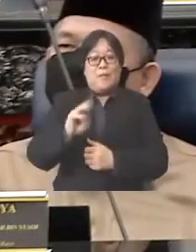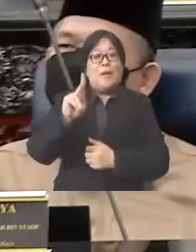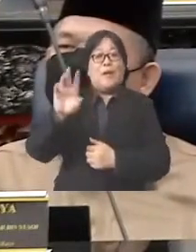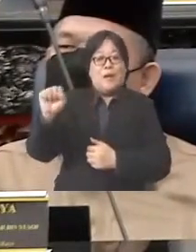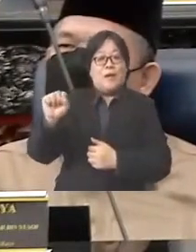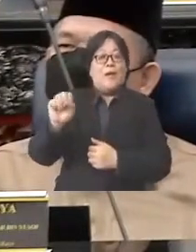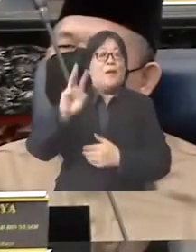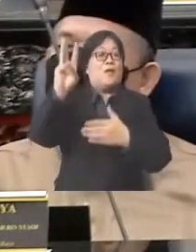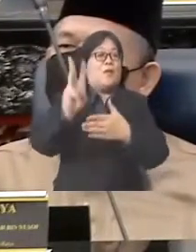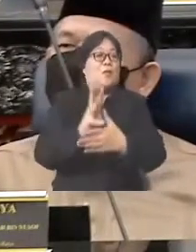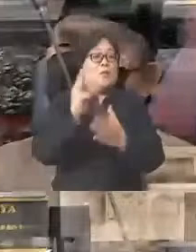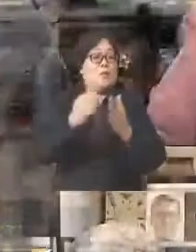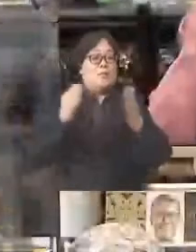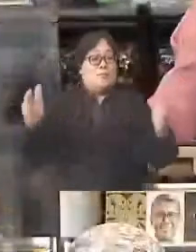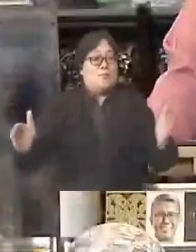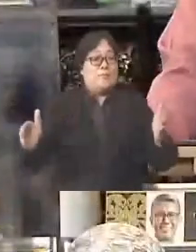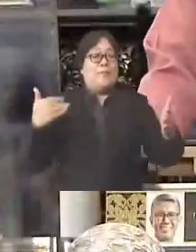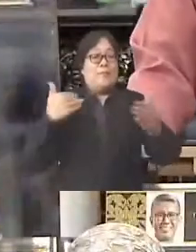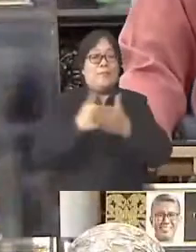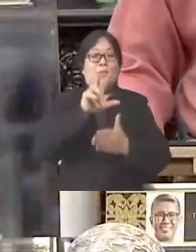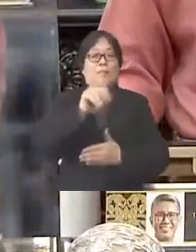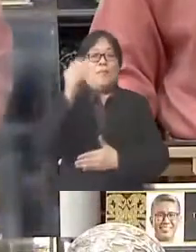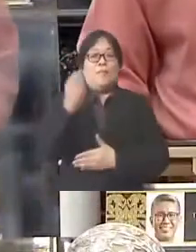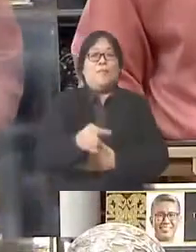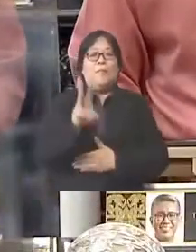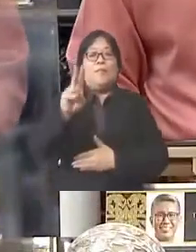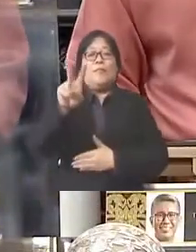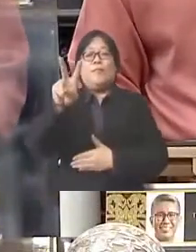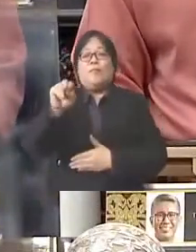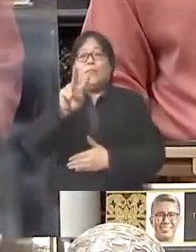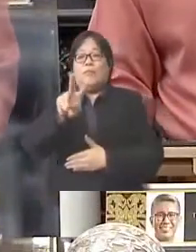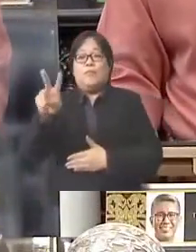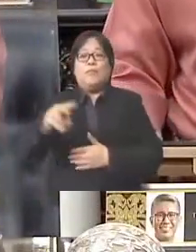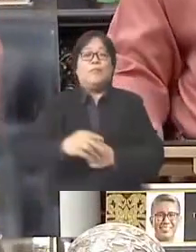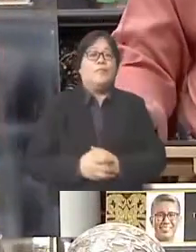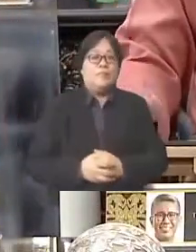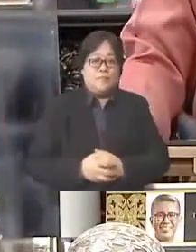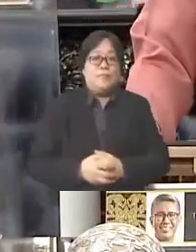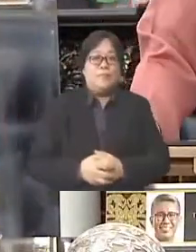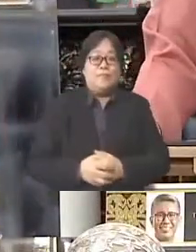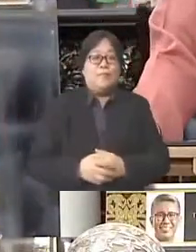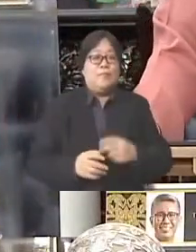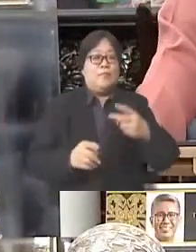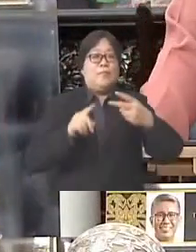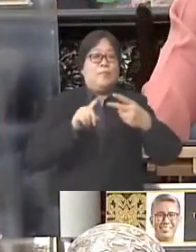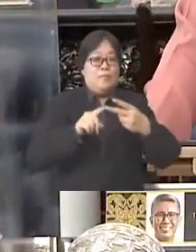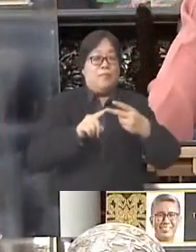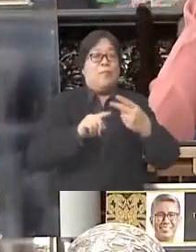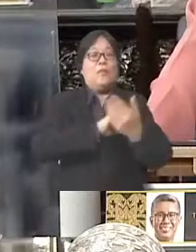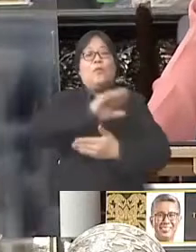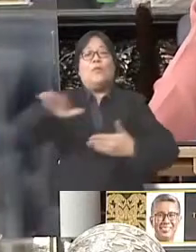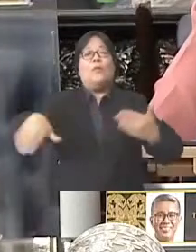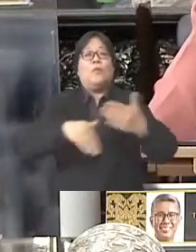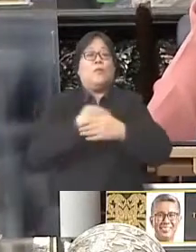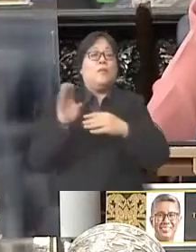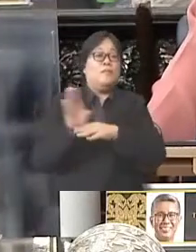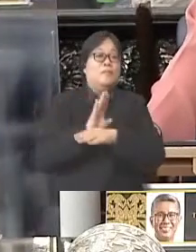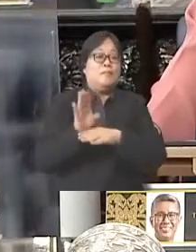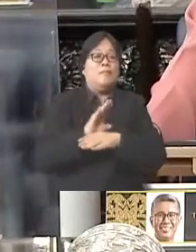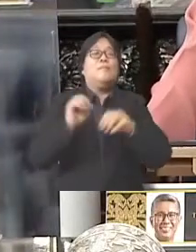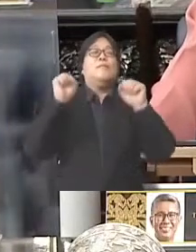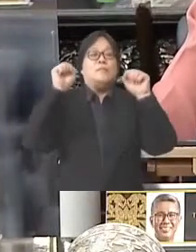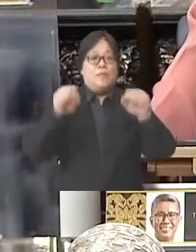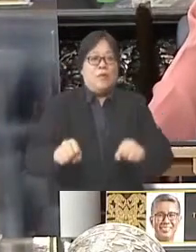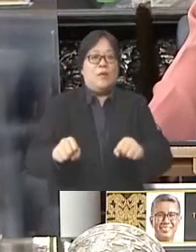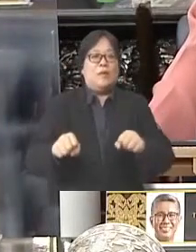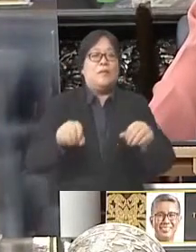selama enam bulan sehingga 30 juz 22 kedua semua penjagaan di